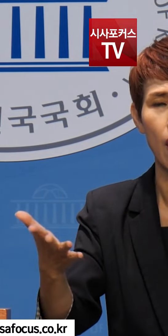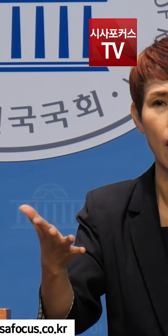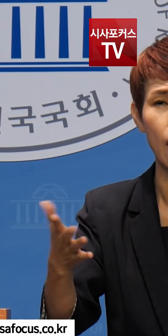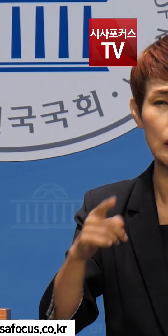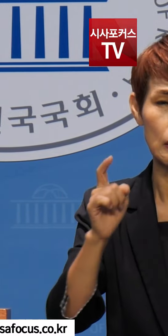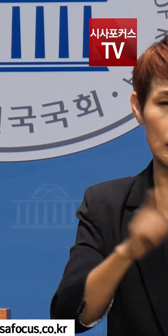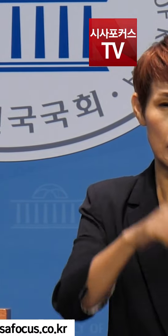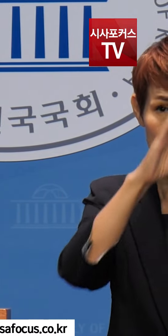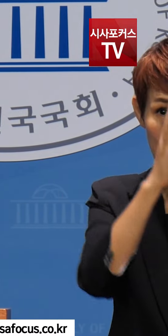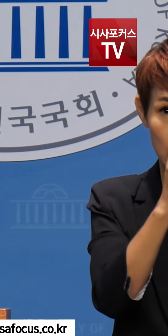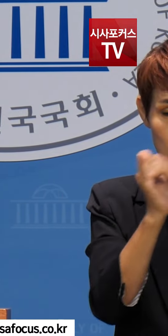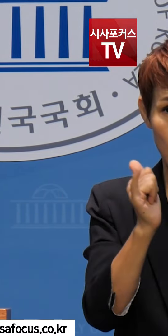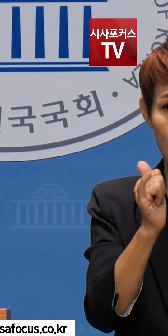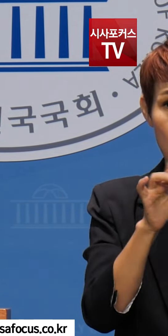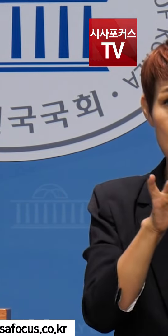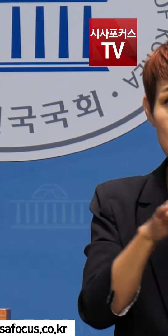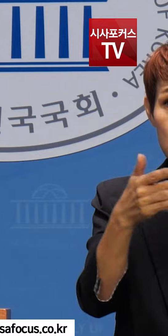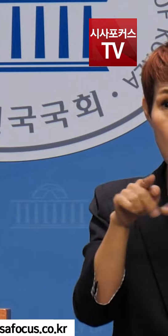못하고 있습니다.